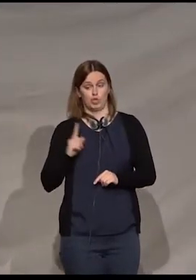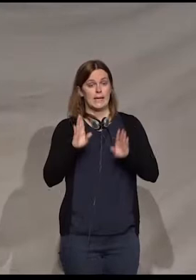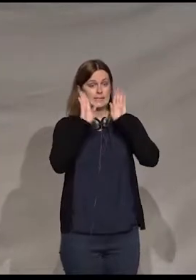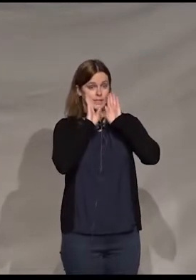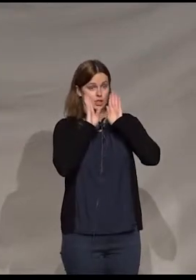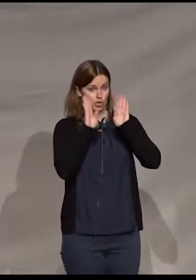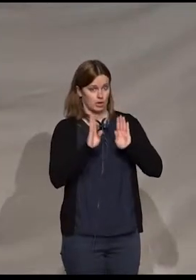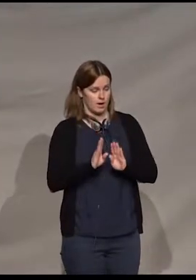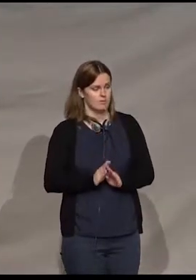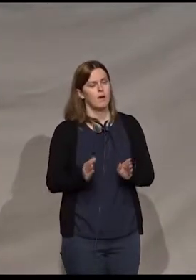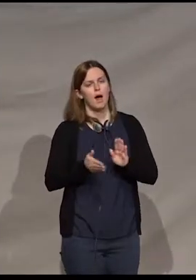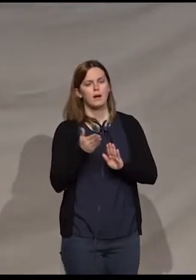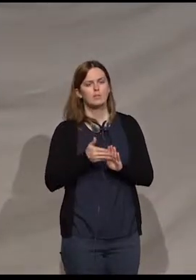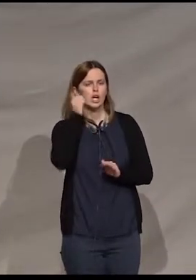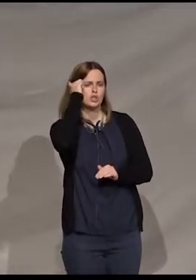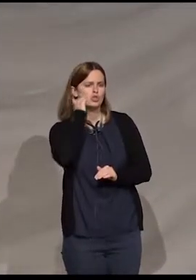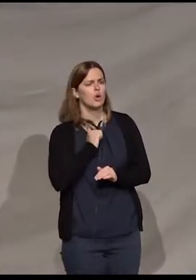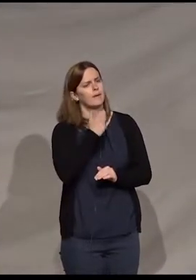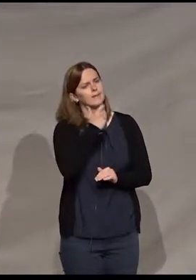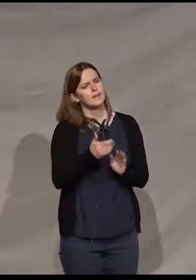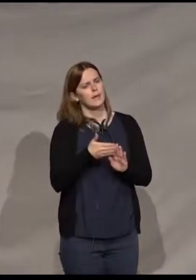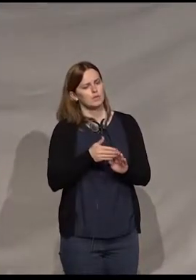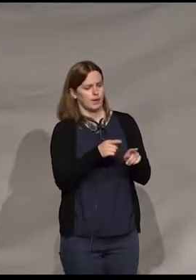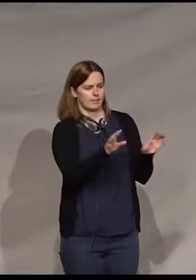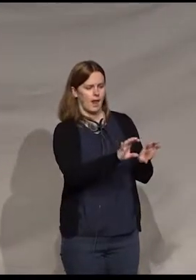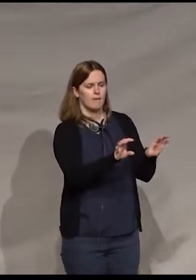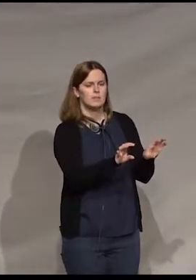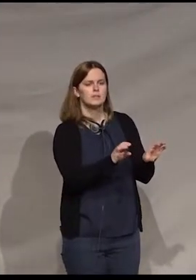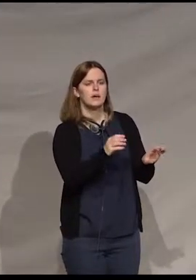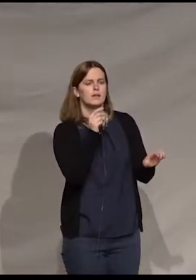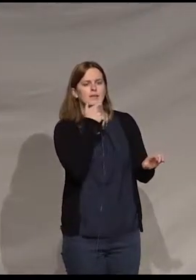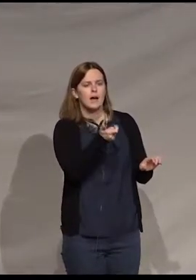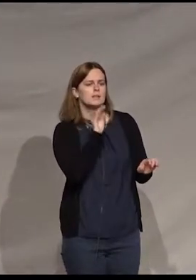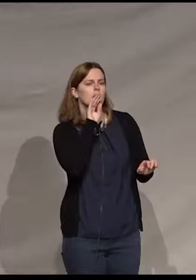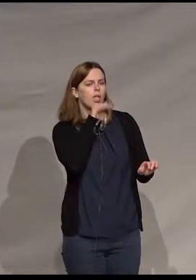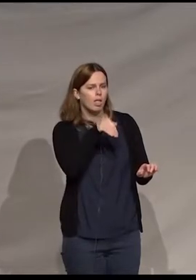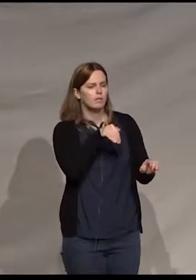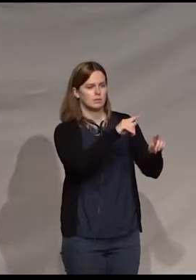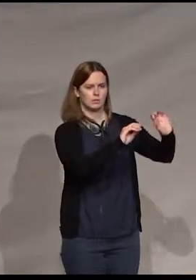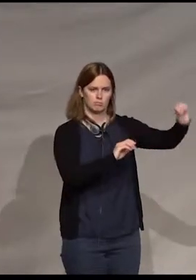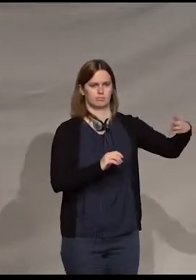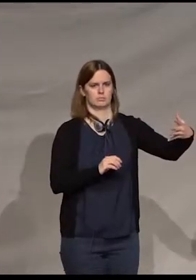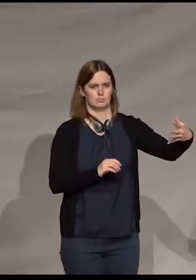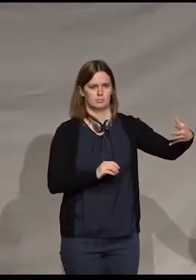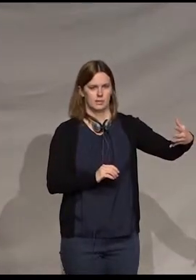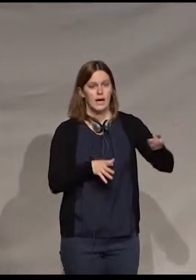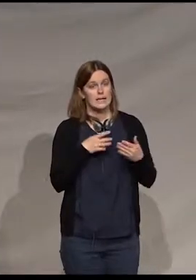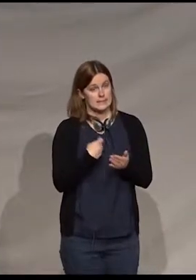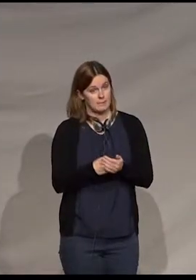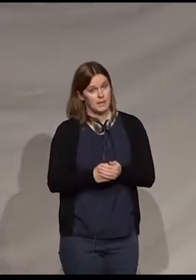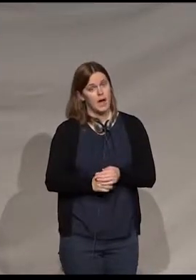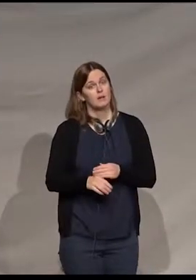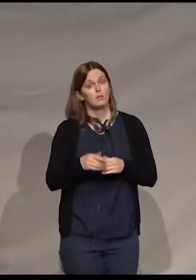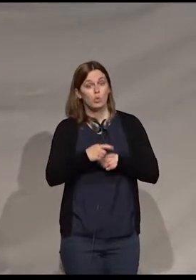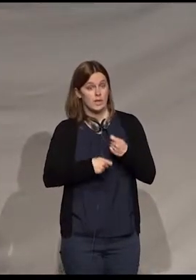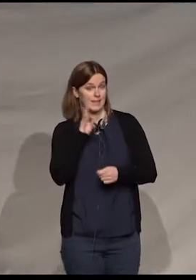například, člověk chce v jednom pokoji ovládat zařízení pouze jazykem. A sestřička chce, aby tím jazykem byla ovládaná televize, tak ji zkrátka jenom